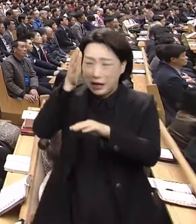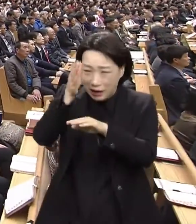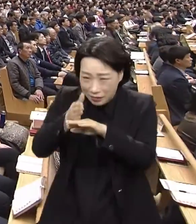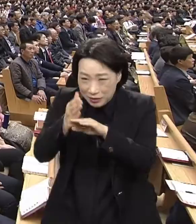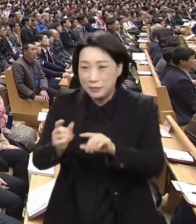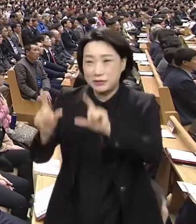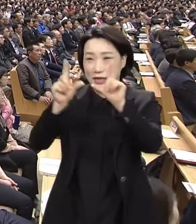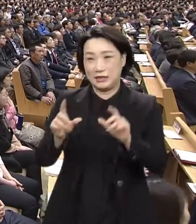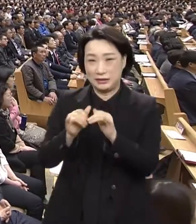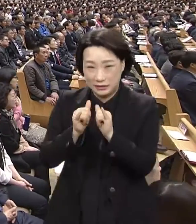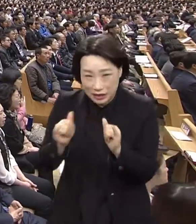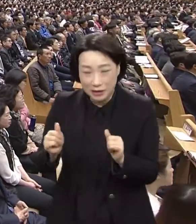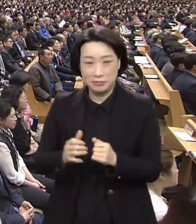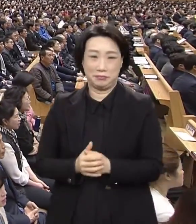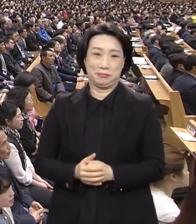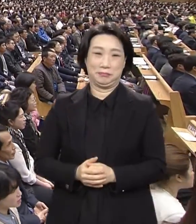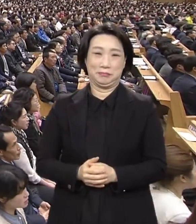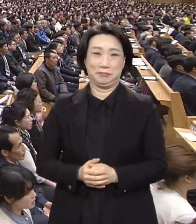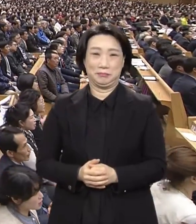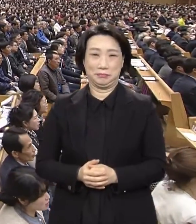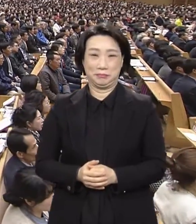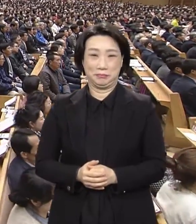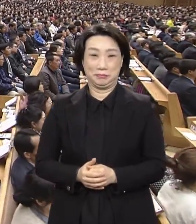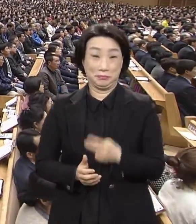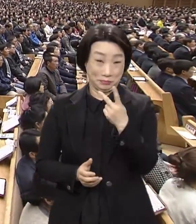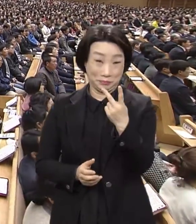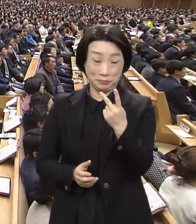감사함에 살아야 할 인간이다.